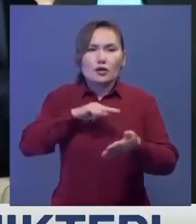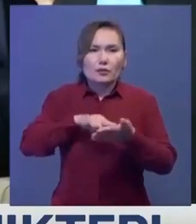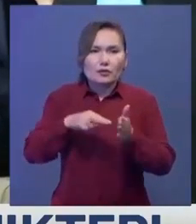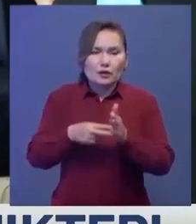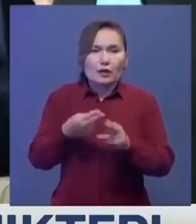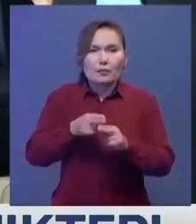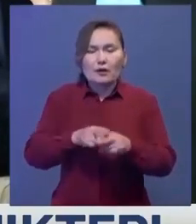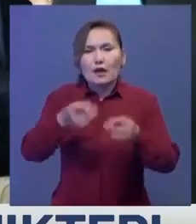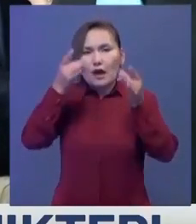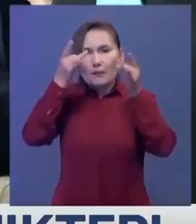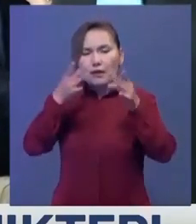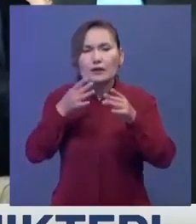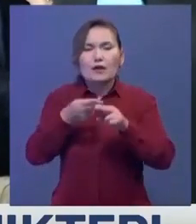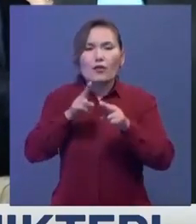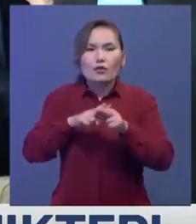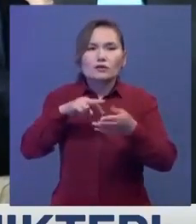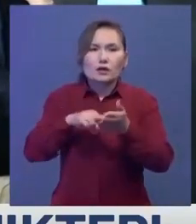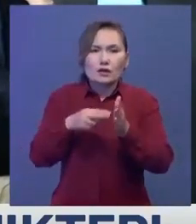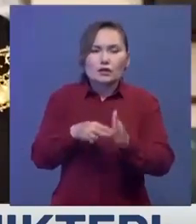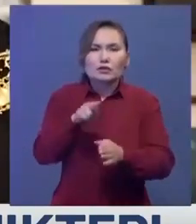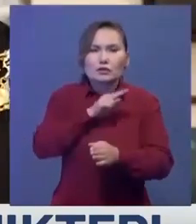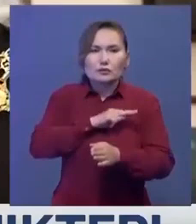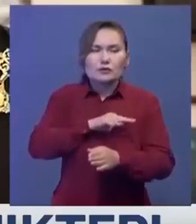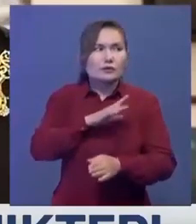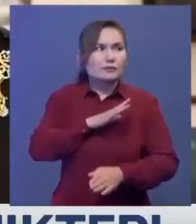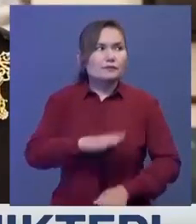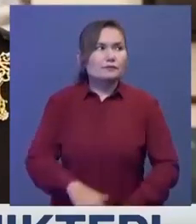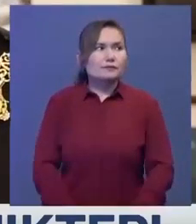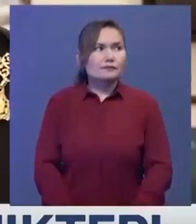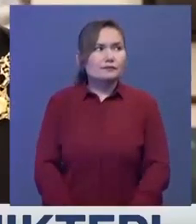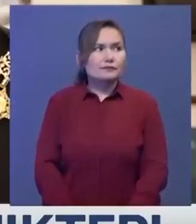және мәдени салаларына жауапты комитеттерде жұмыс істеген.